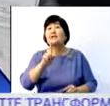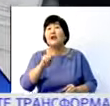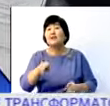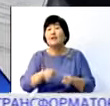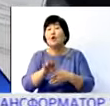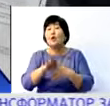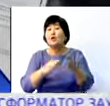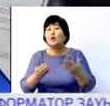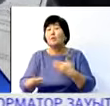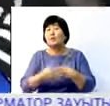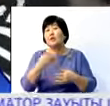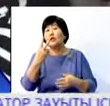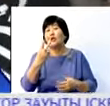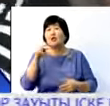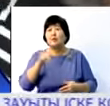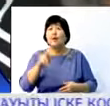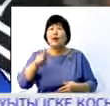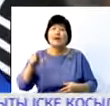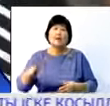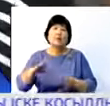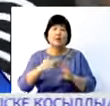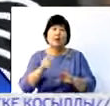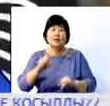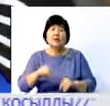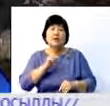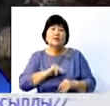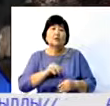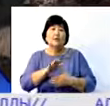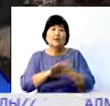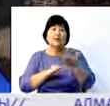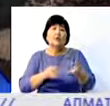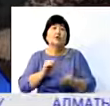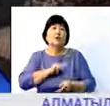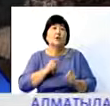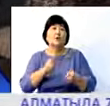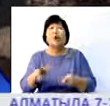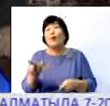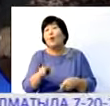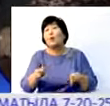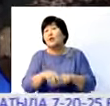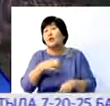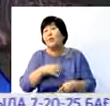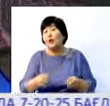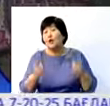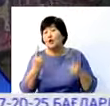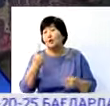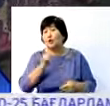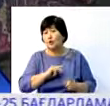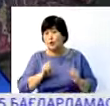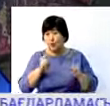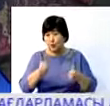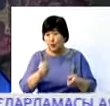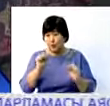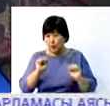білдірген 2000-ға жуық аудан тұрғыны осындай жәрменке арқылы қызметке орналасқан. Игі шараның қос тарап үшін де маңызы зор. Бірі жұмысқа